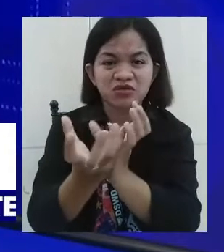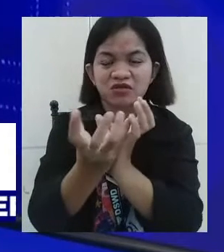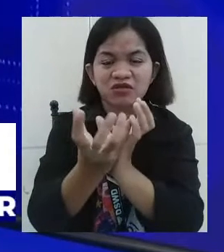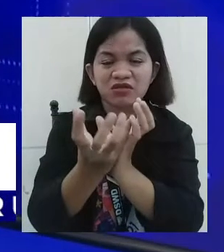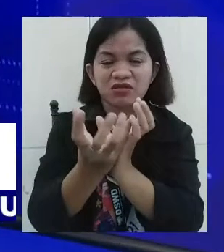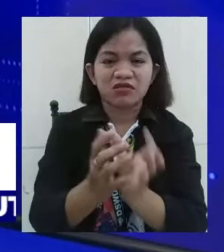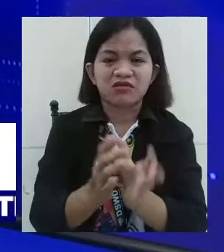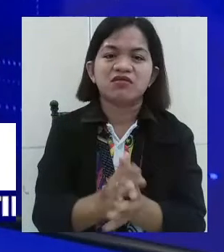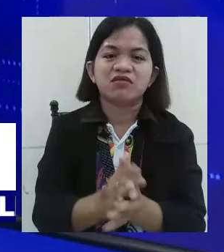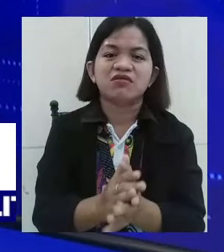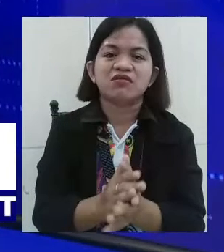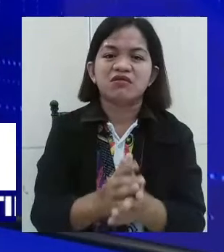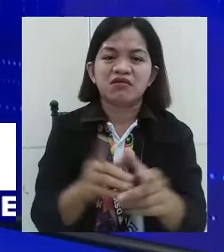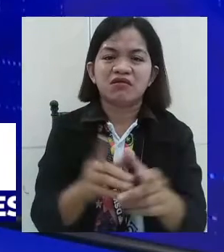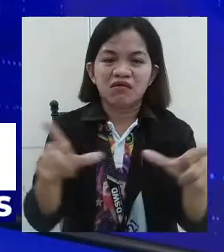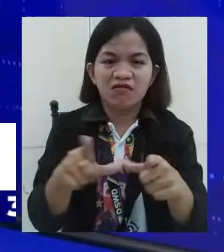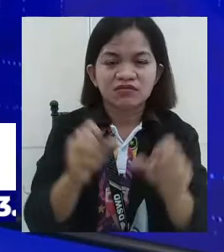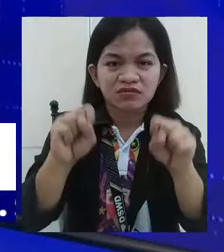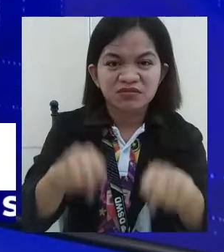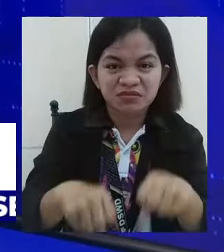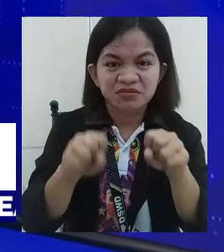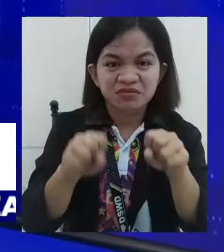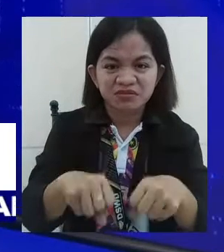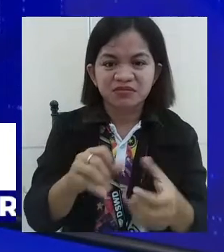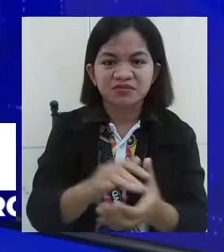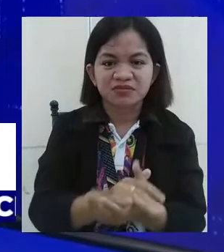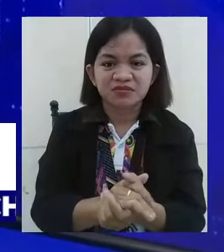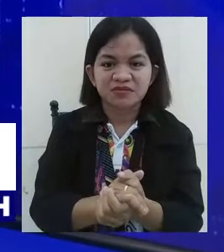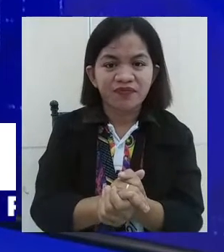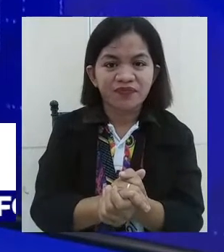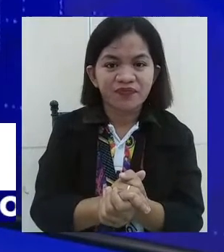tama din naman itong RCDA, maskin yun ay